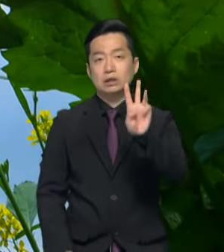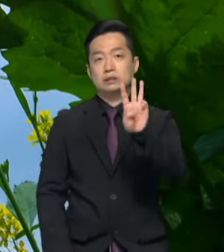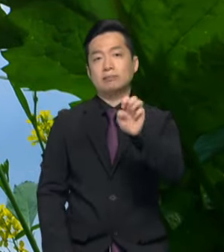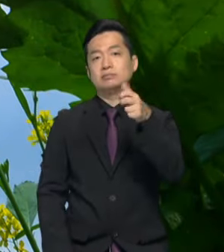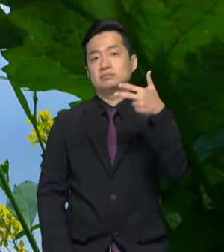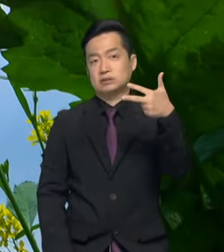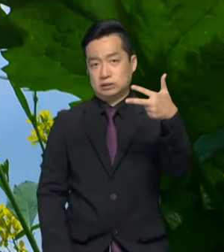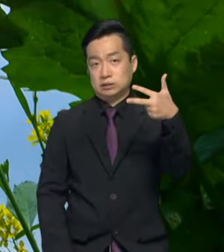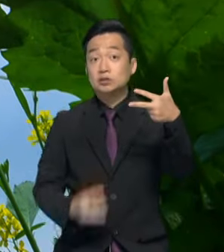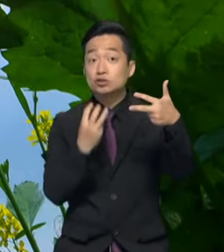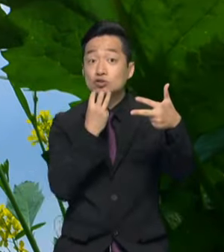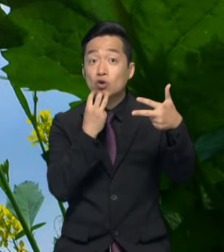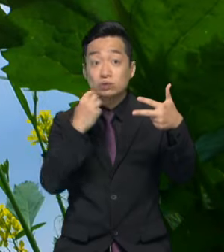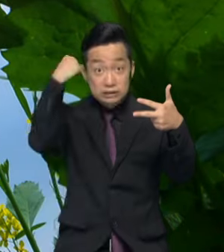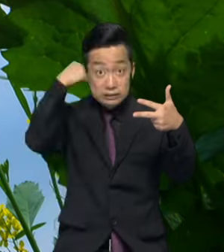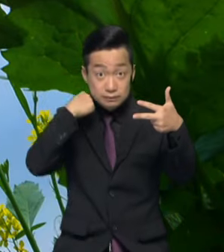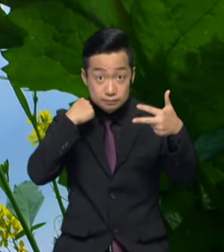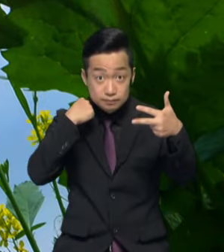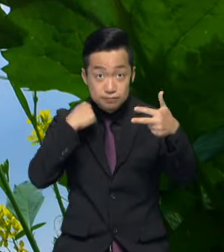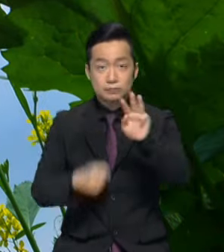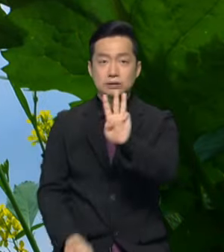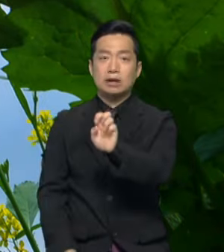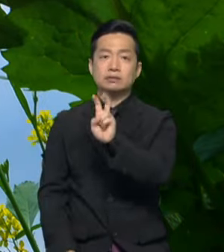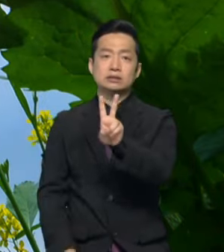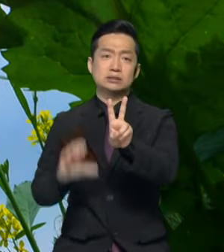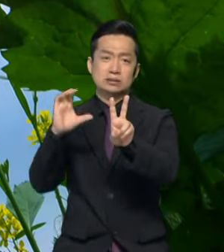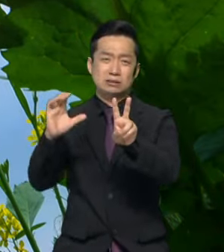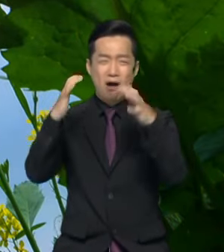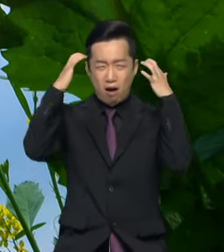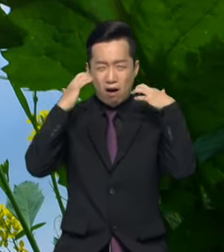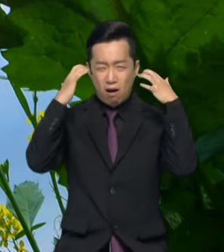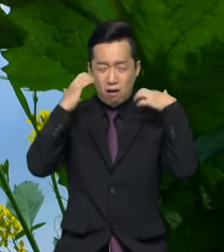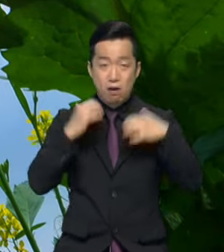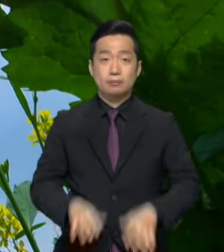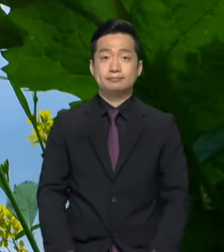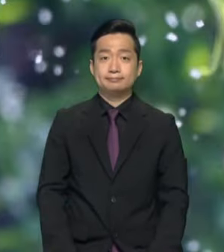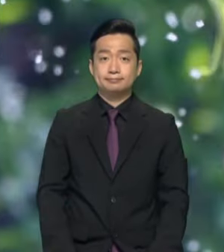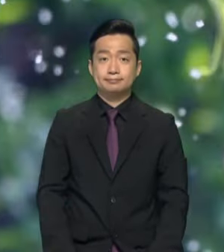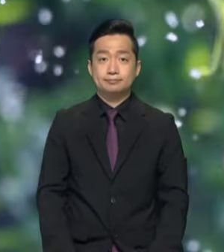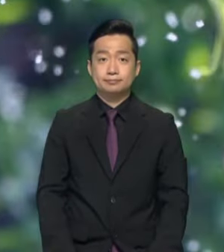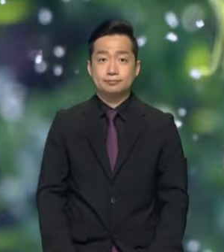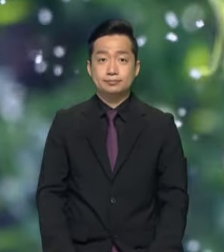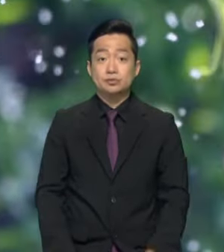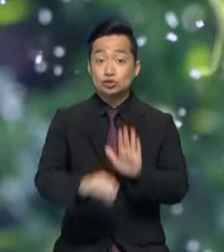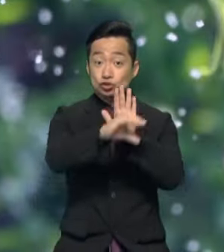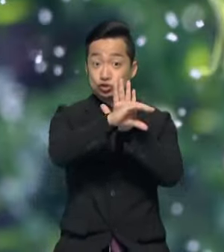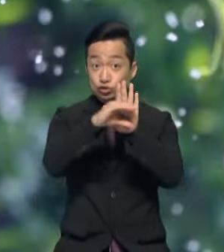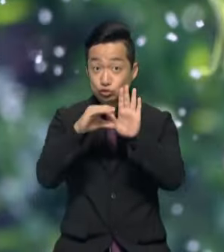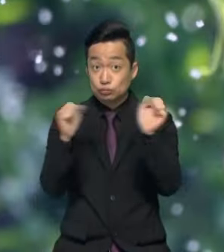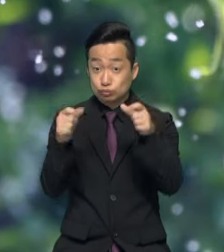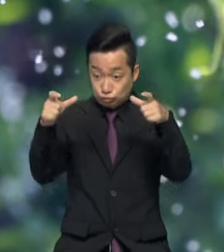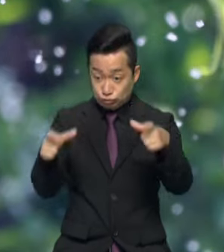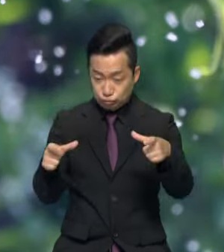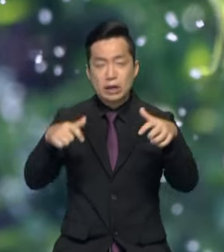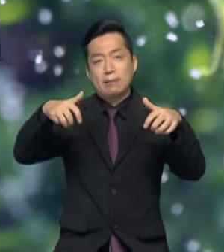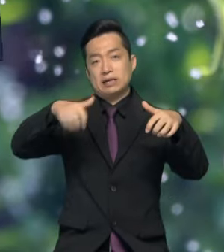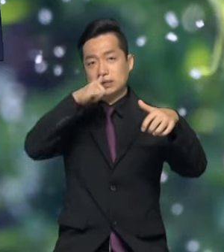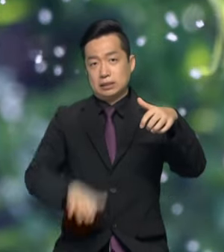오르겠고 서울도 체감 온도로는 32도로 후텁지근하겠습니다. 중북부 지역에는 비 예보가 들어